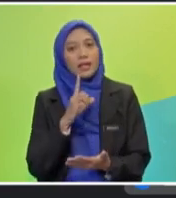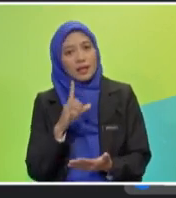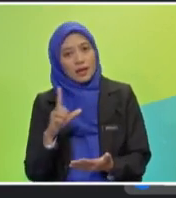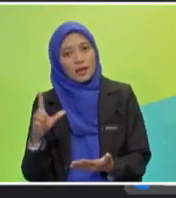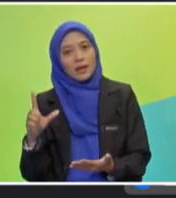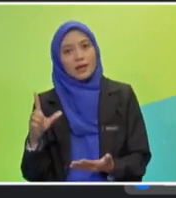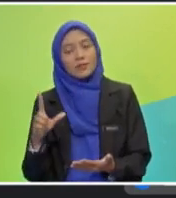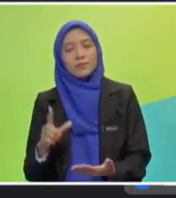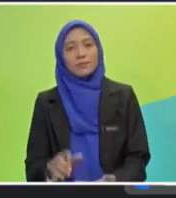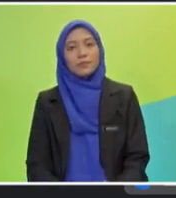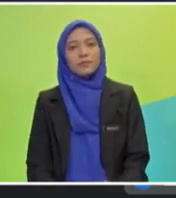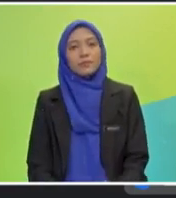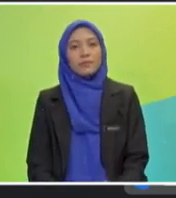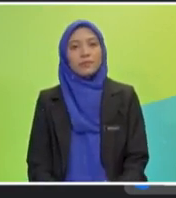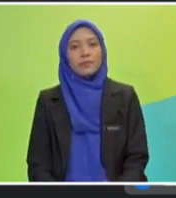Baiklah.